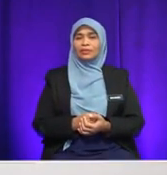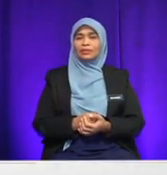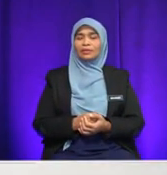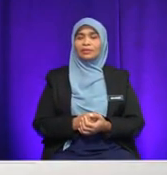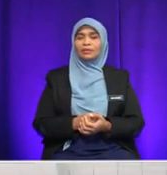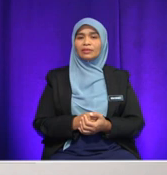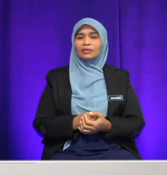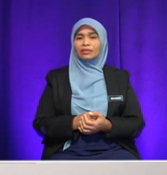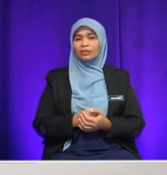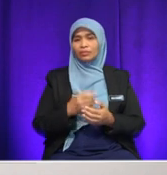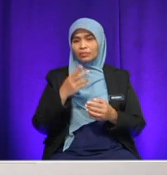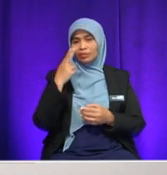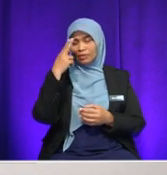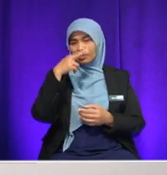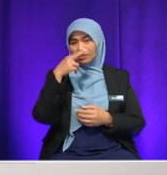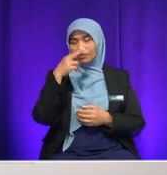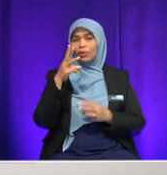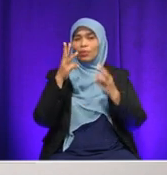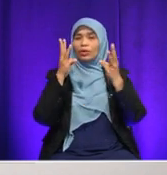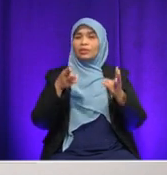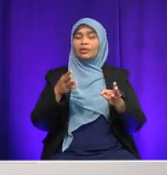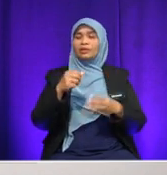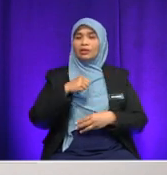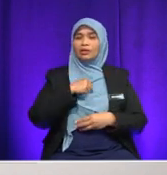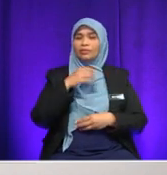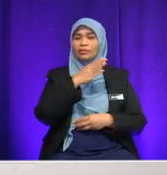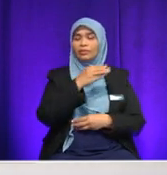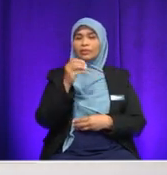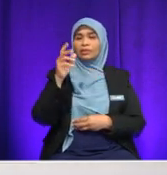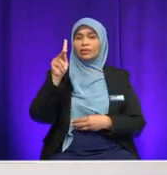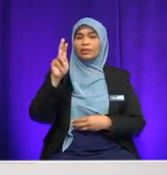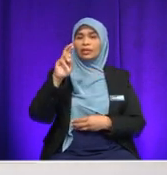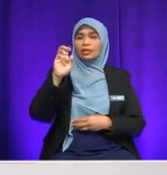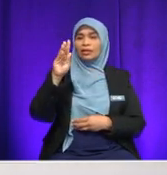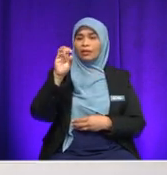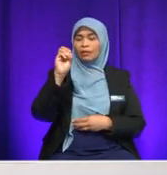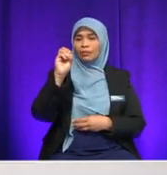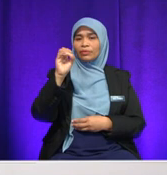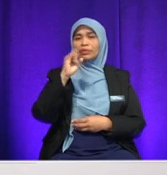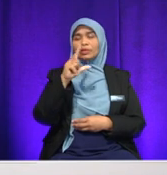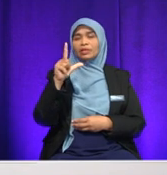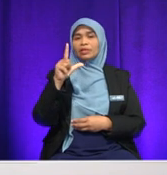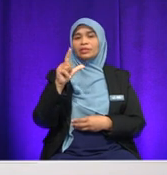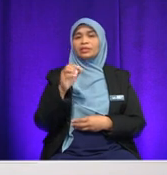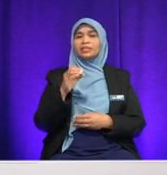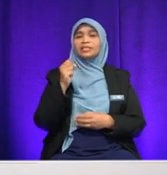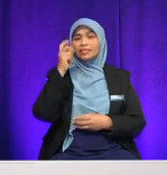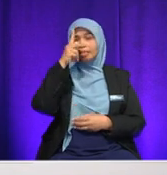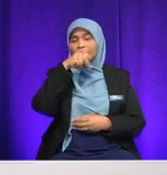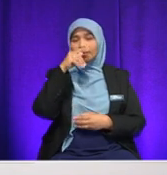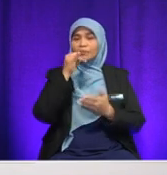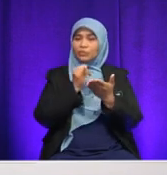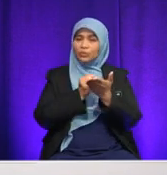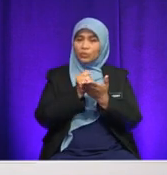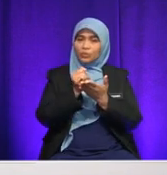Kritikan sanjungan terhadap perwatakan aku dan Kreko ialah sanjungan terhadap sikap kejujuran,